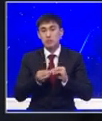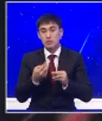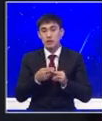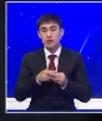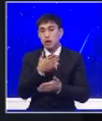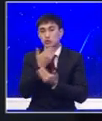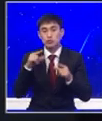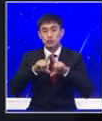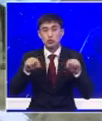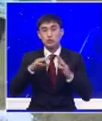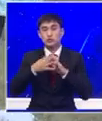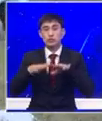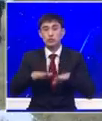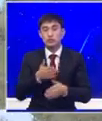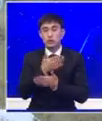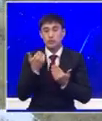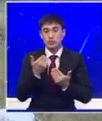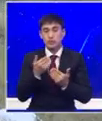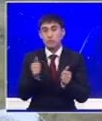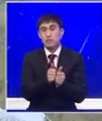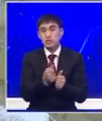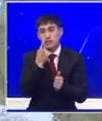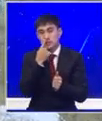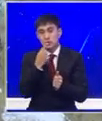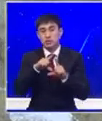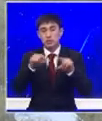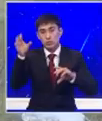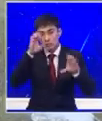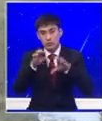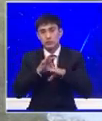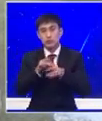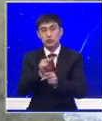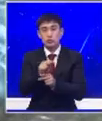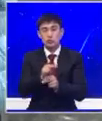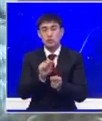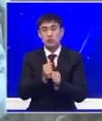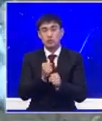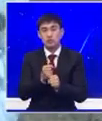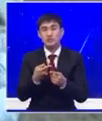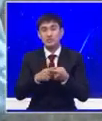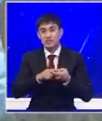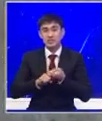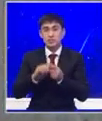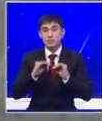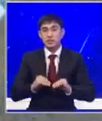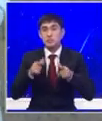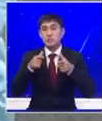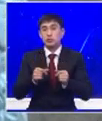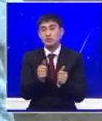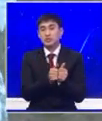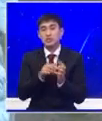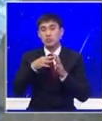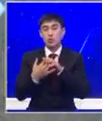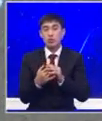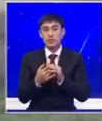является отсутствие школы в населенном пункте. В ближайшем общеобразовательном учреждении ведутся ремонтные работы, в связи с чем детям приходится посещать школу в соседнем